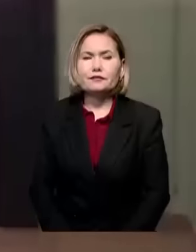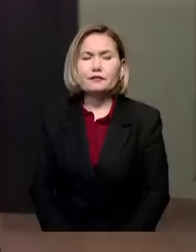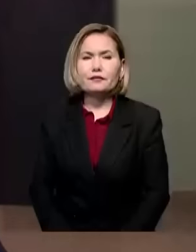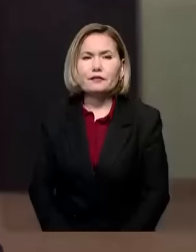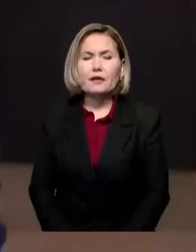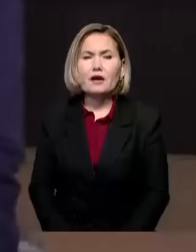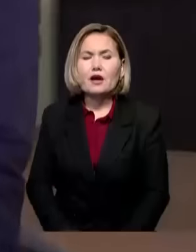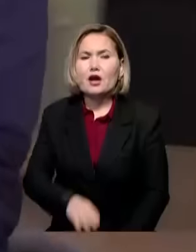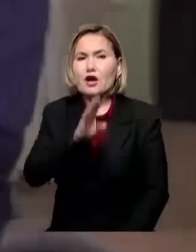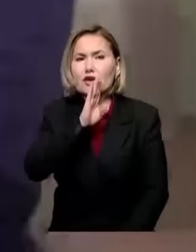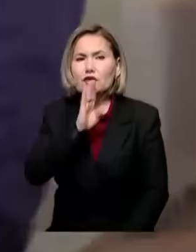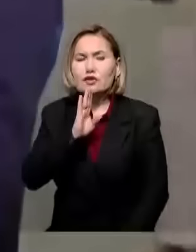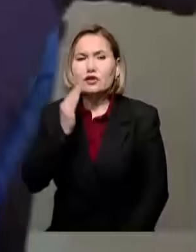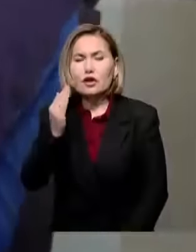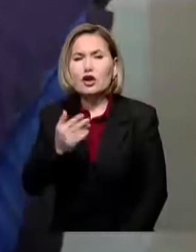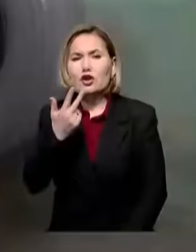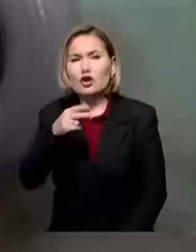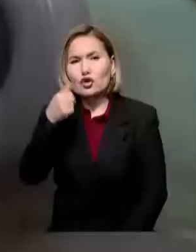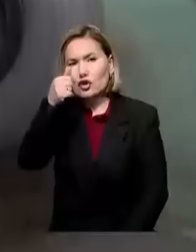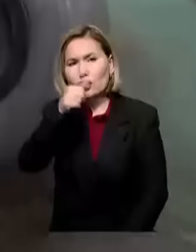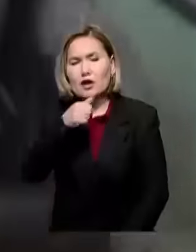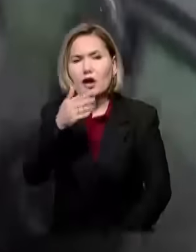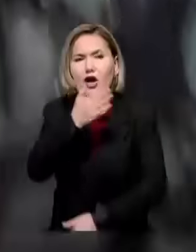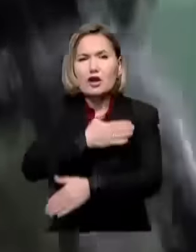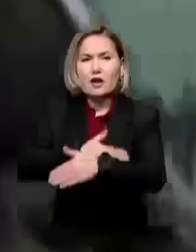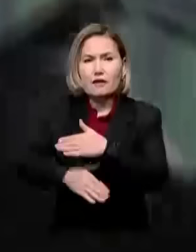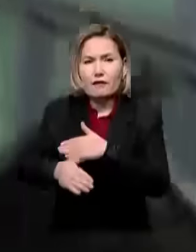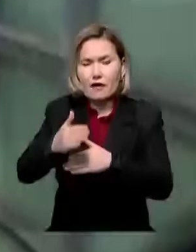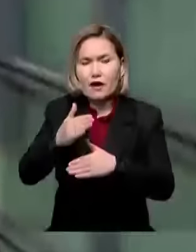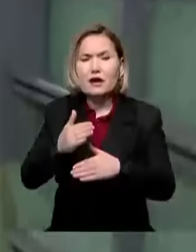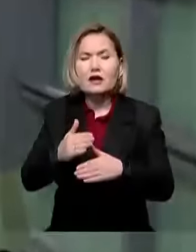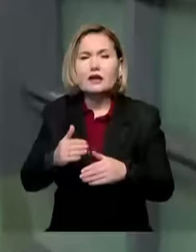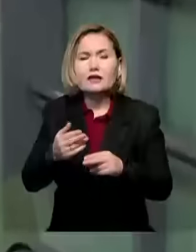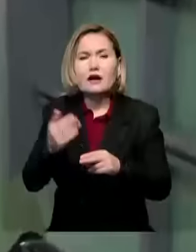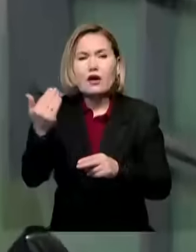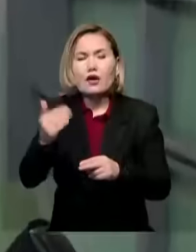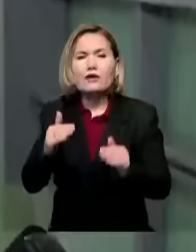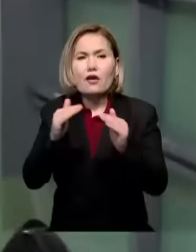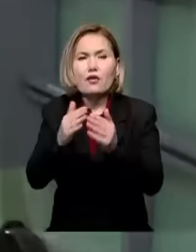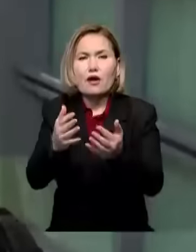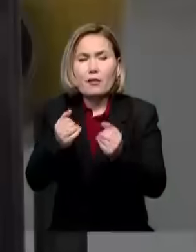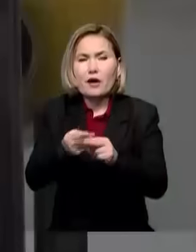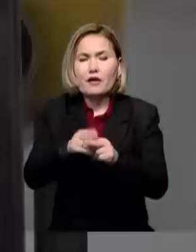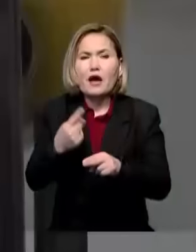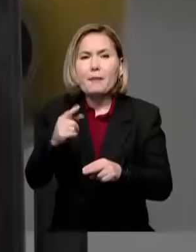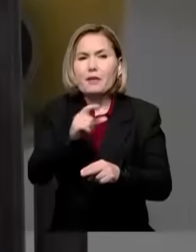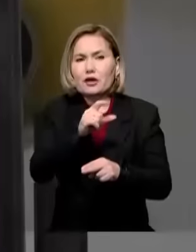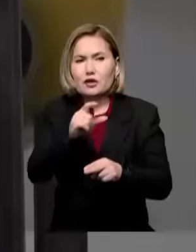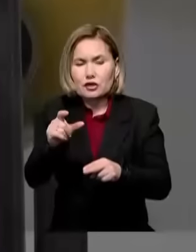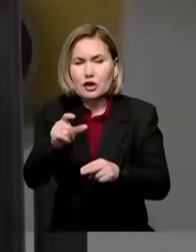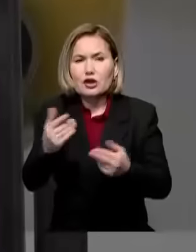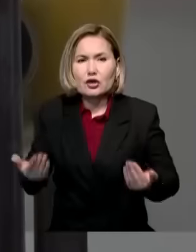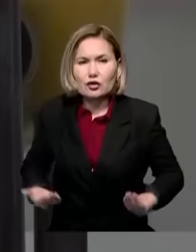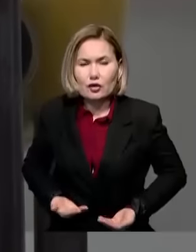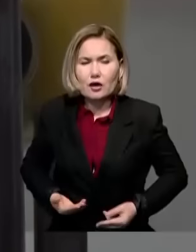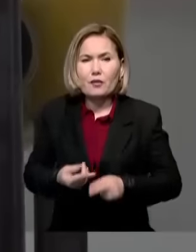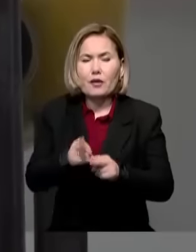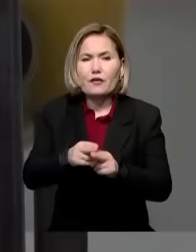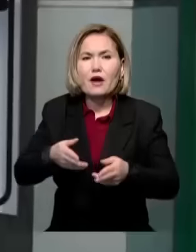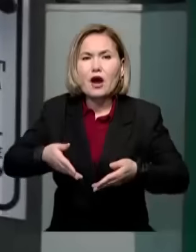Оксана Борисова 3 жыл бұрын мүгедек ретінде баспаналы болды. Бірақ бірінші қабатта тұрса да үйіне зорға кіріп шығады. Өйткені